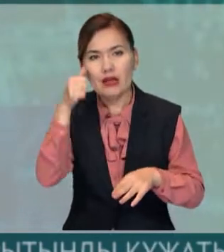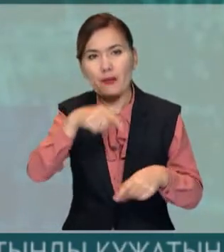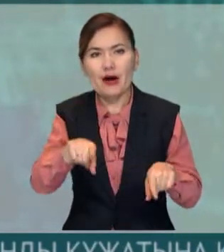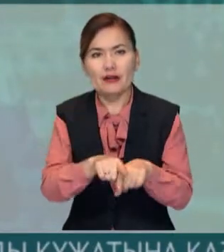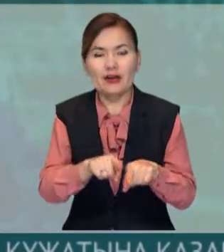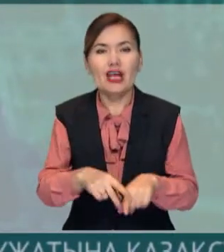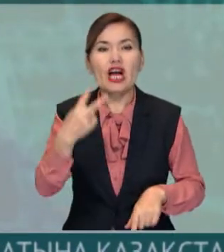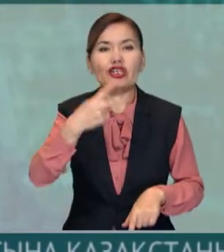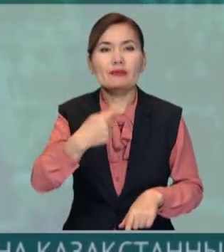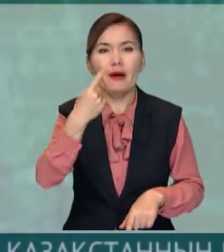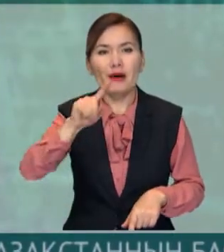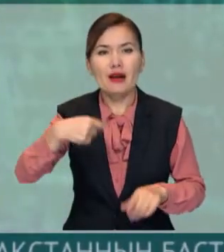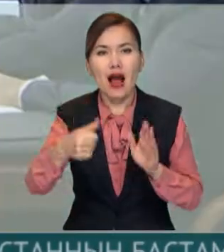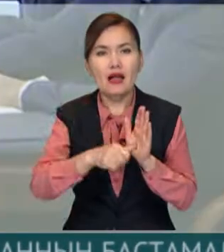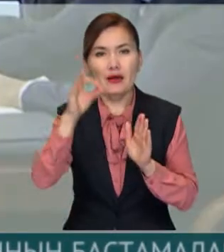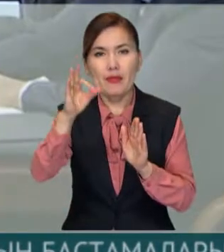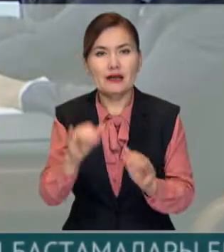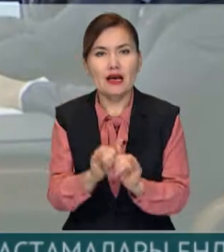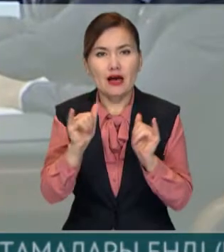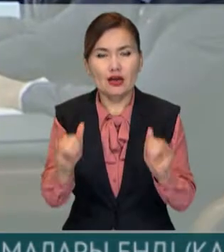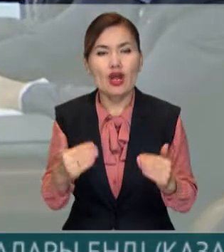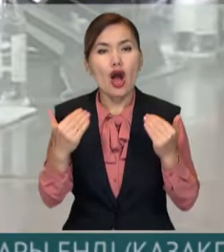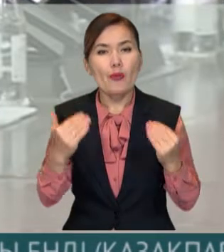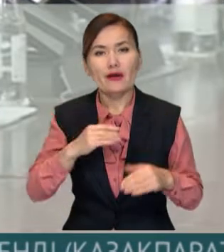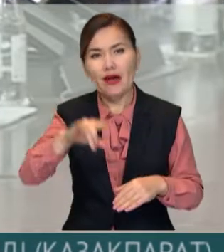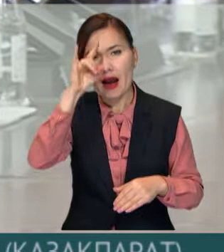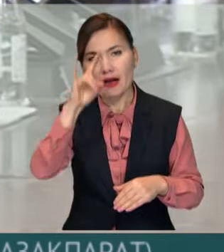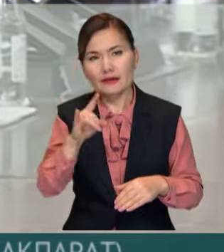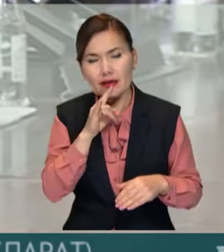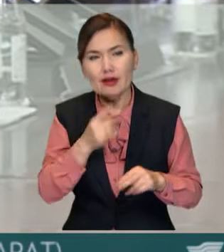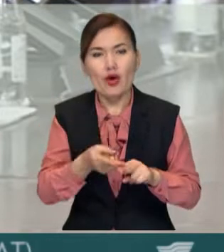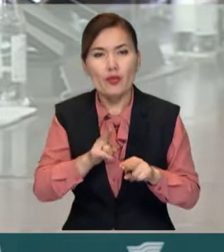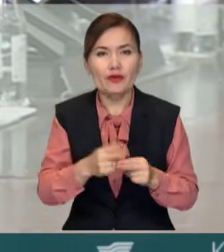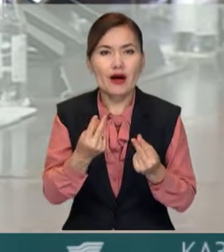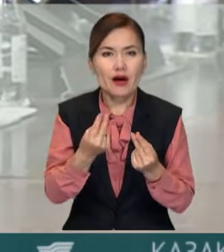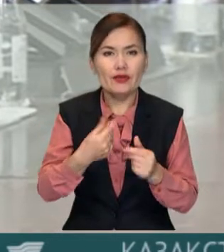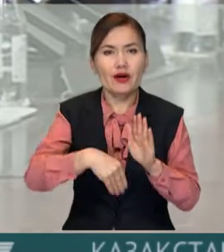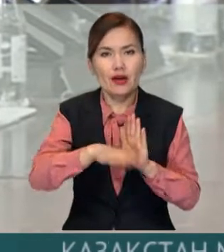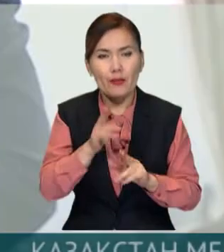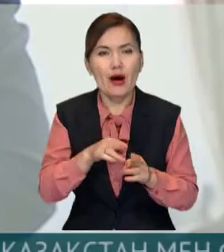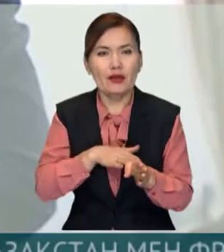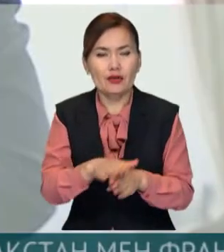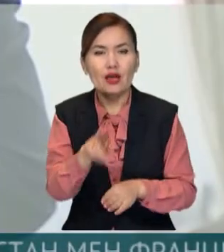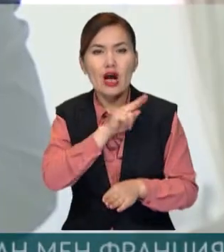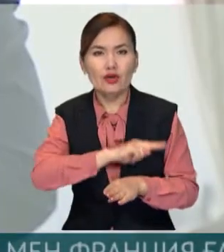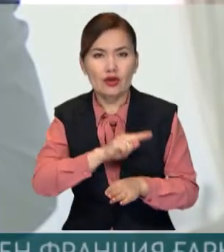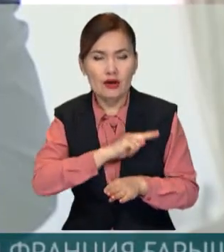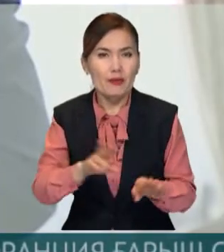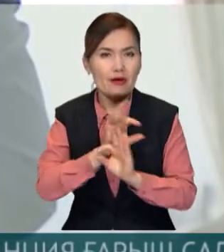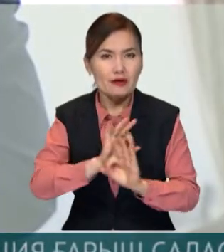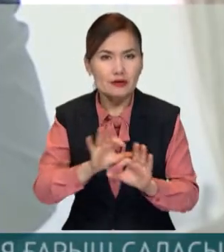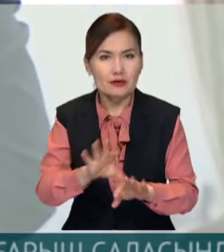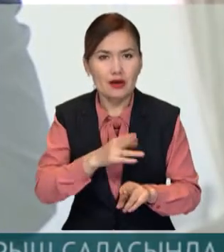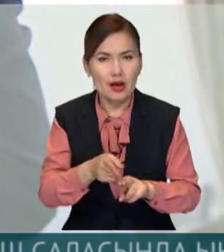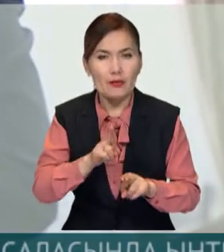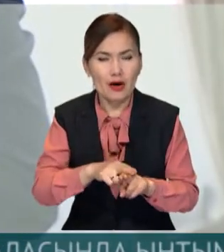салыстырғанда 21,6%-ға артық. Бүгін үкімет еліміздегі инвестициялық ахуалды жақсарту бойынша атқарылып жатқан шаралар легі сөз болды.